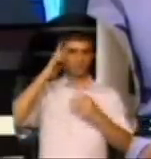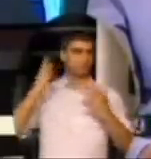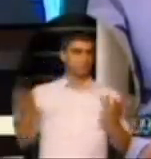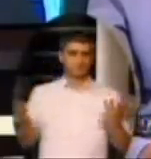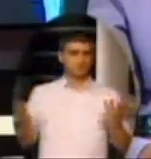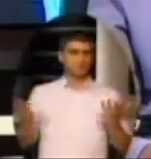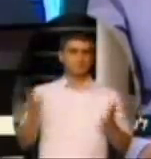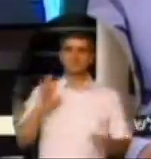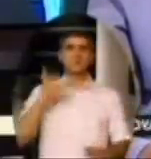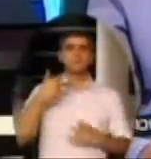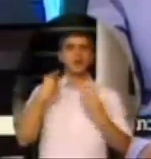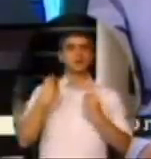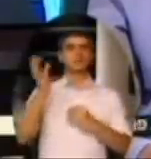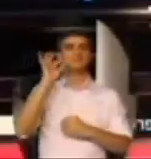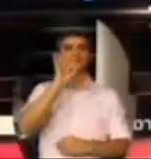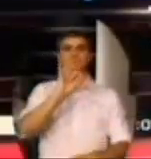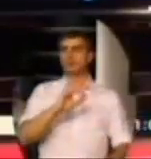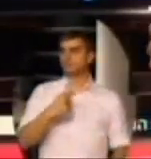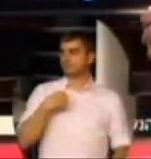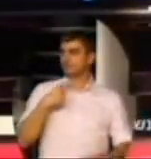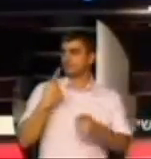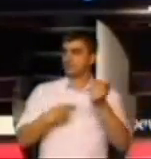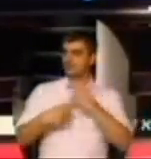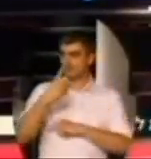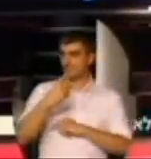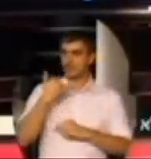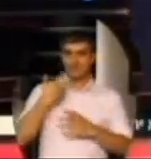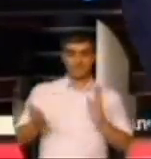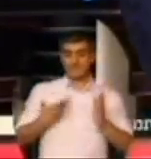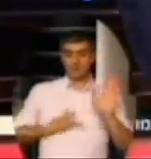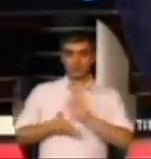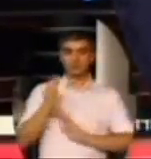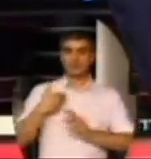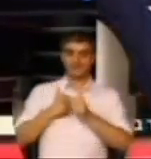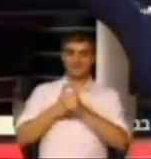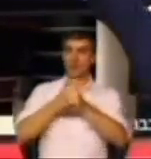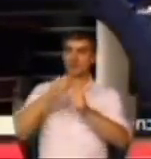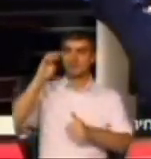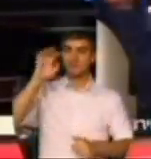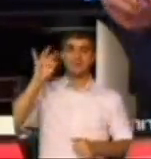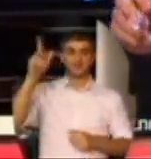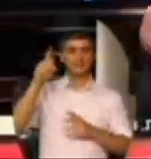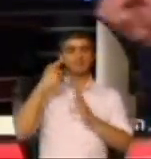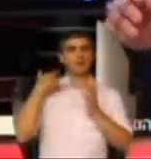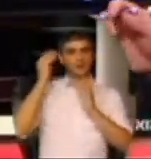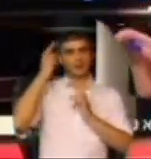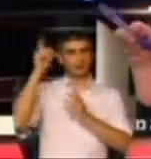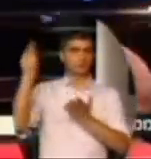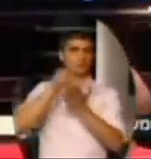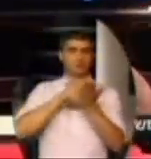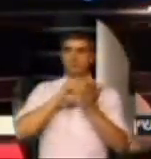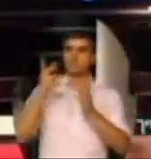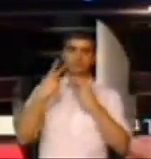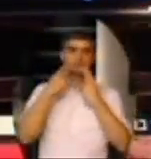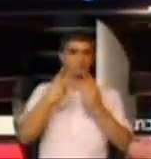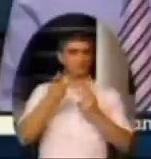א מה מה טי וסיכויים שם אני במקומו יוצא מהר מהאולפן רודף אחרי מתי ודואג שהוא ברשימה כי לפי התשובה